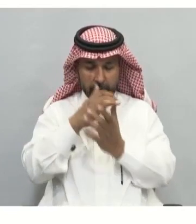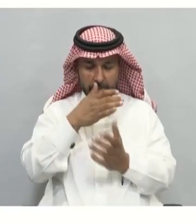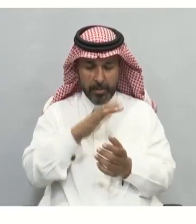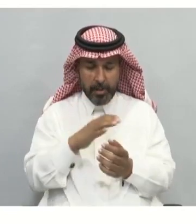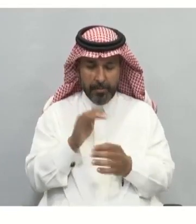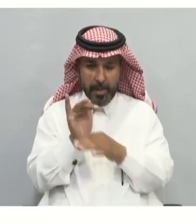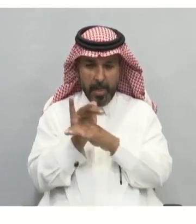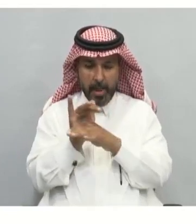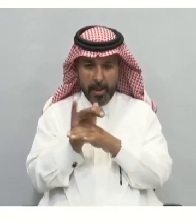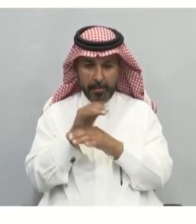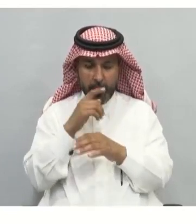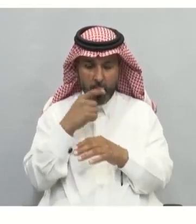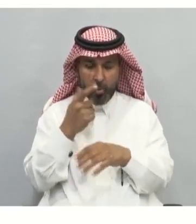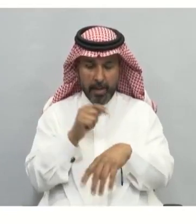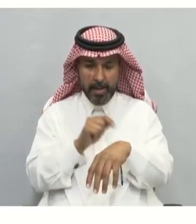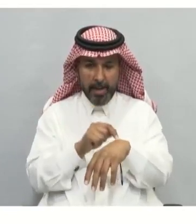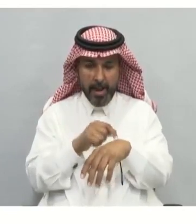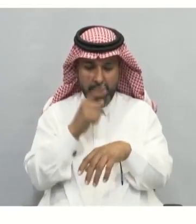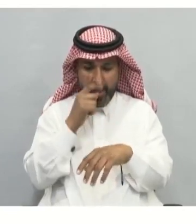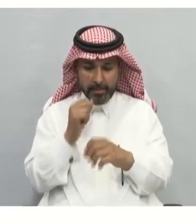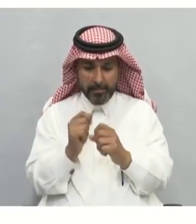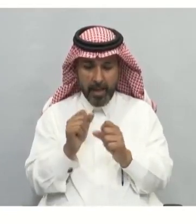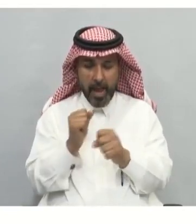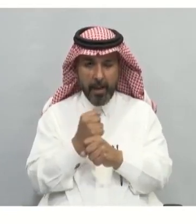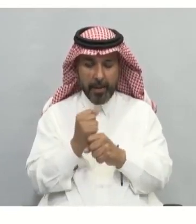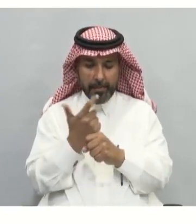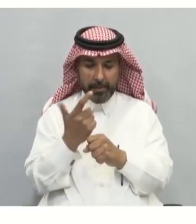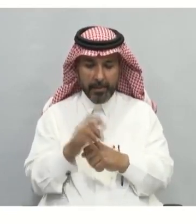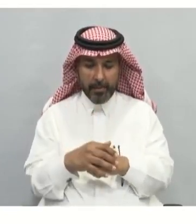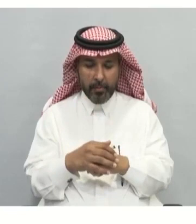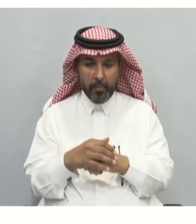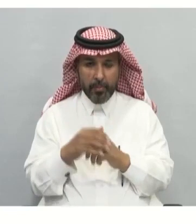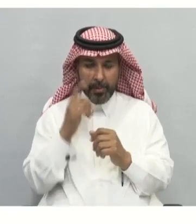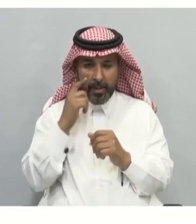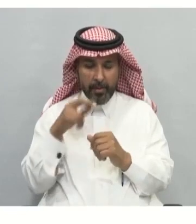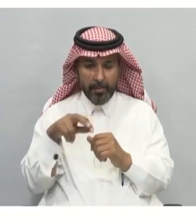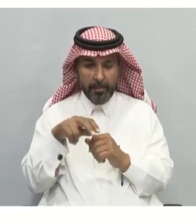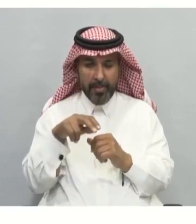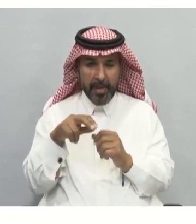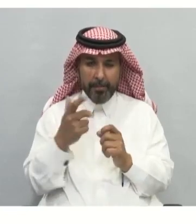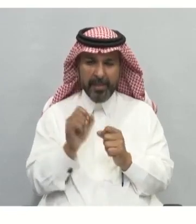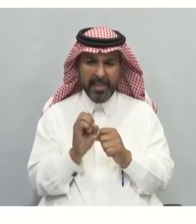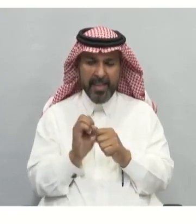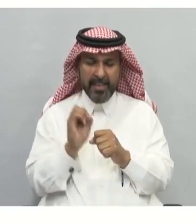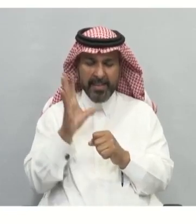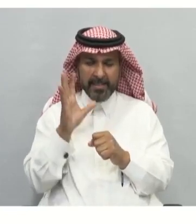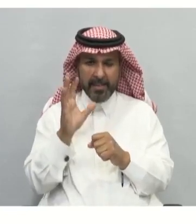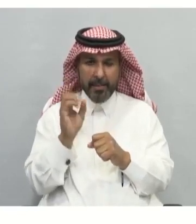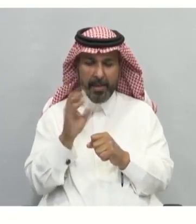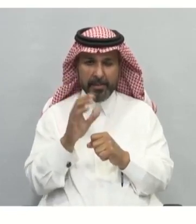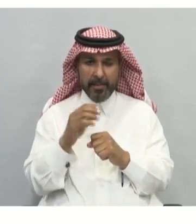اوقات حاثا على العمل الصالح فيهن اولا واغدو ومراد بذلك من